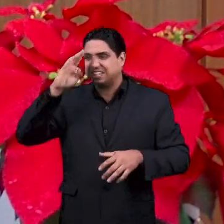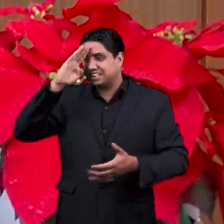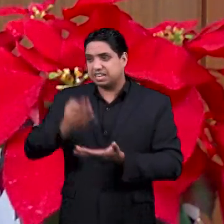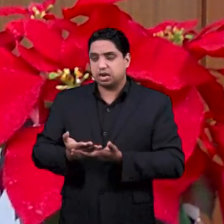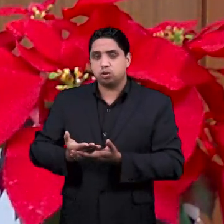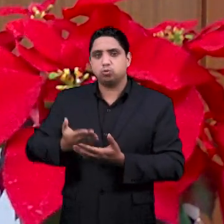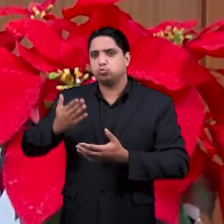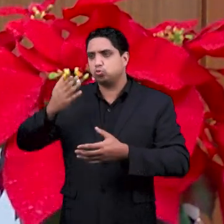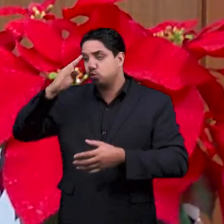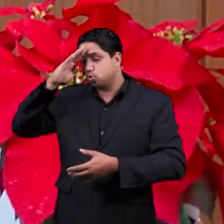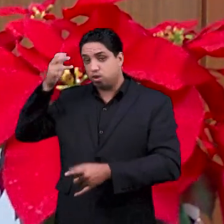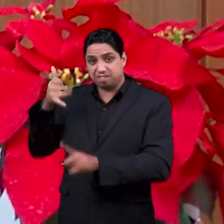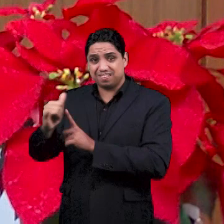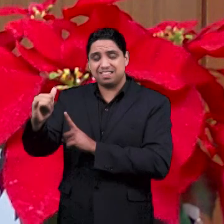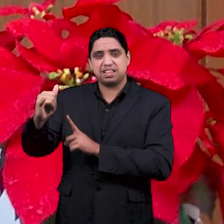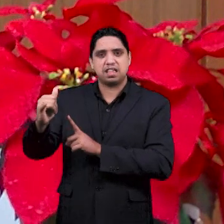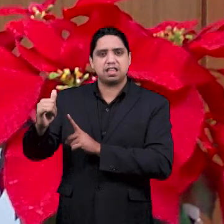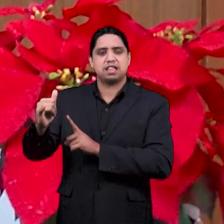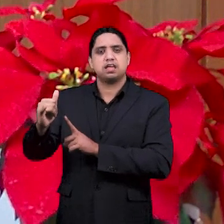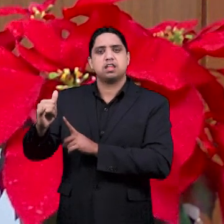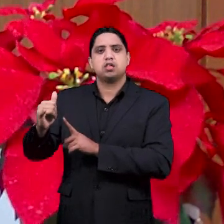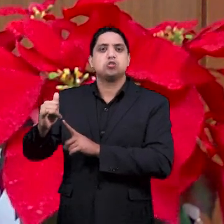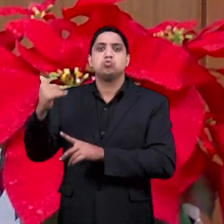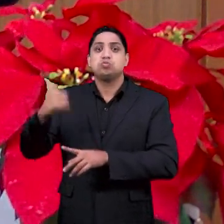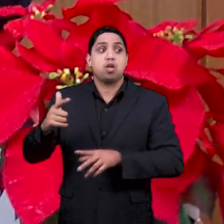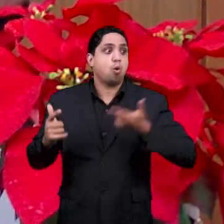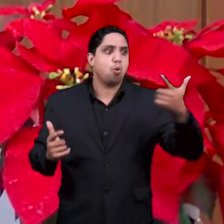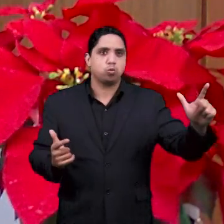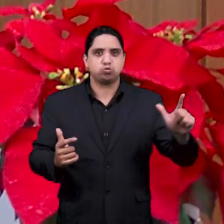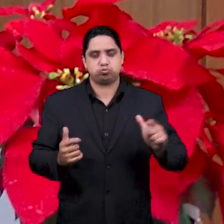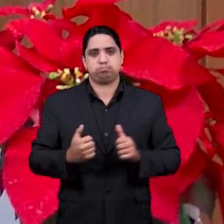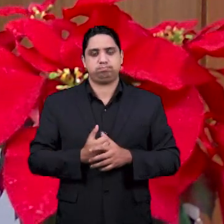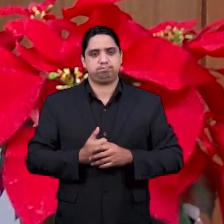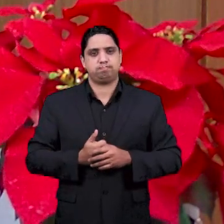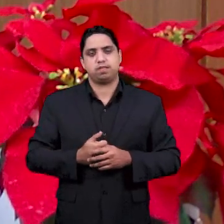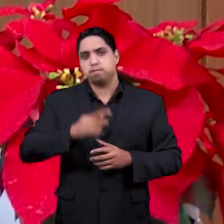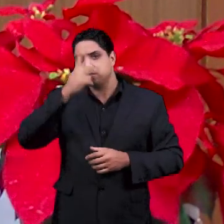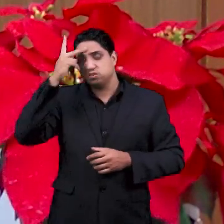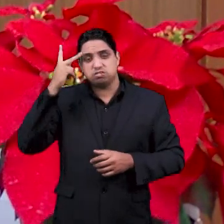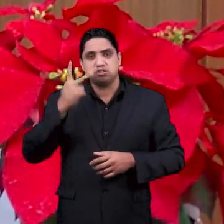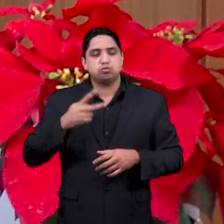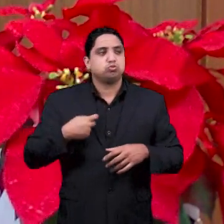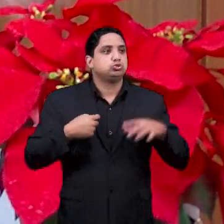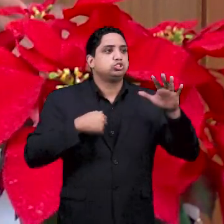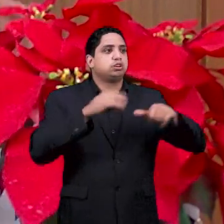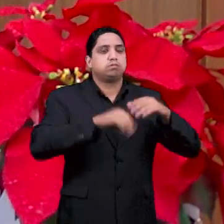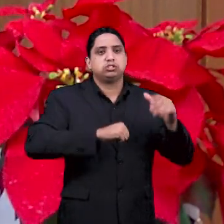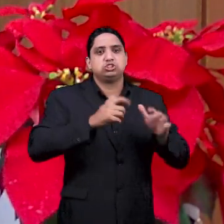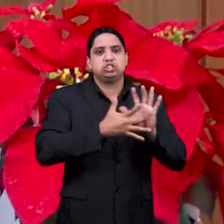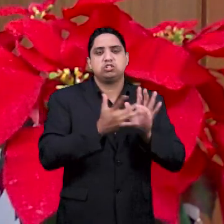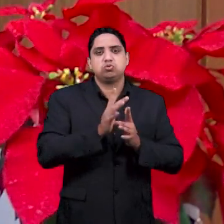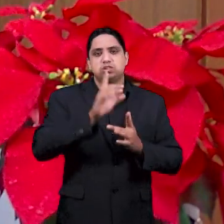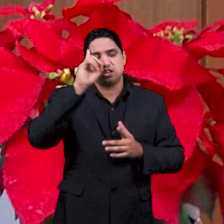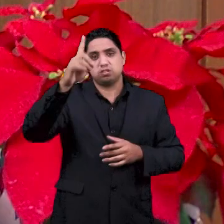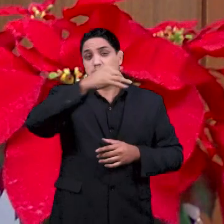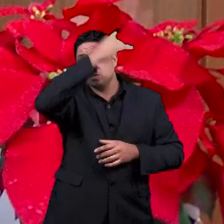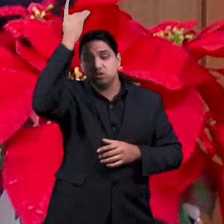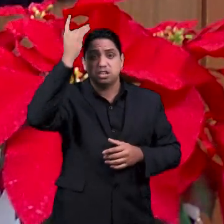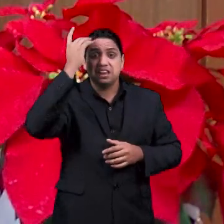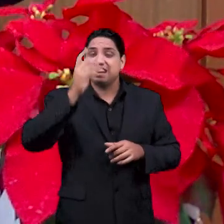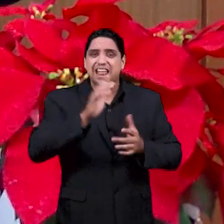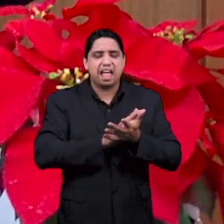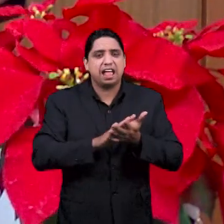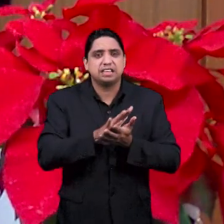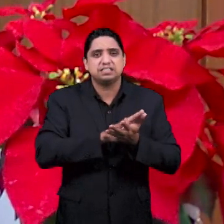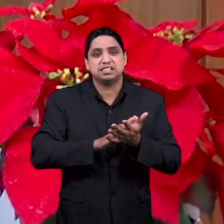раз, для них нет двух Евангелий. Никто не забирает с собой Иисуса, Духа Святого, в